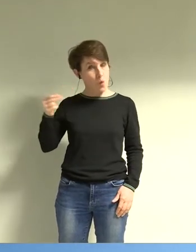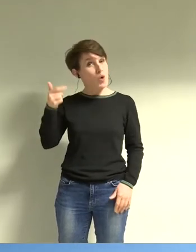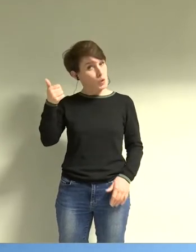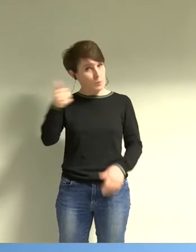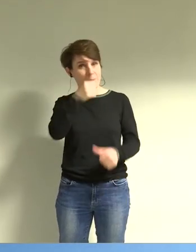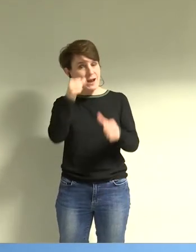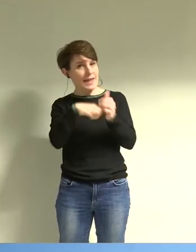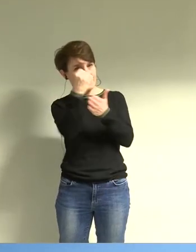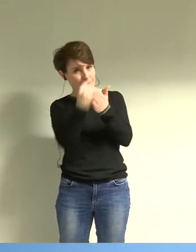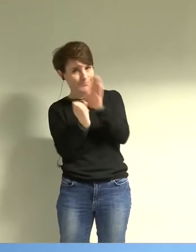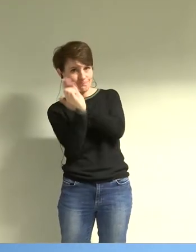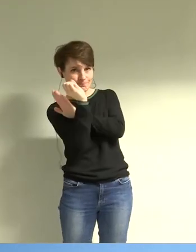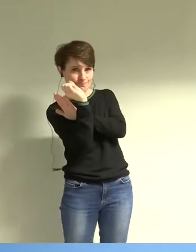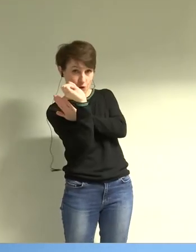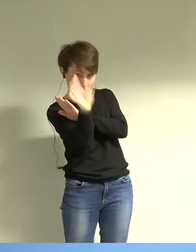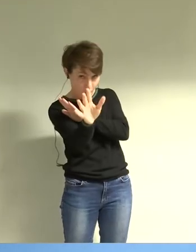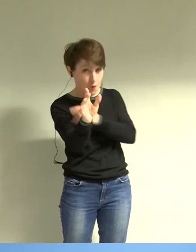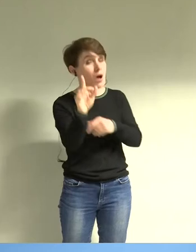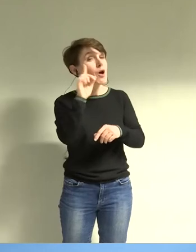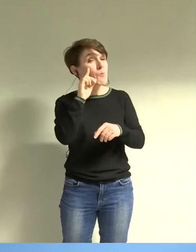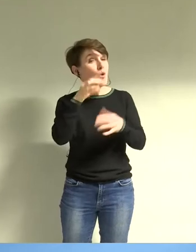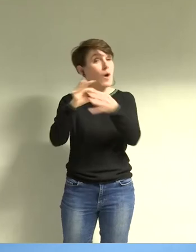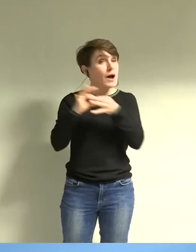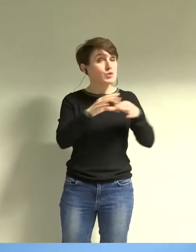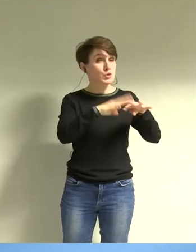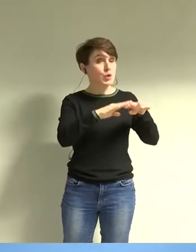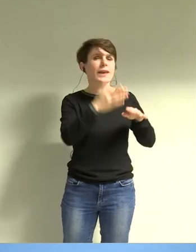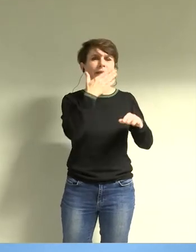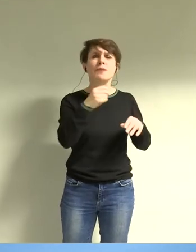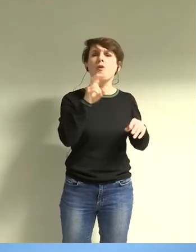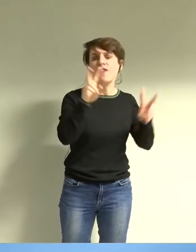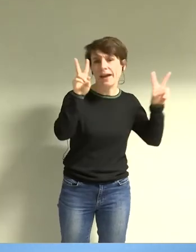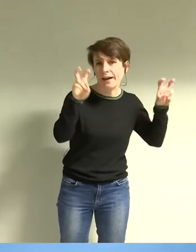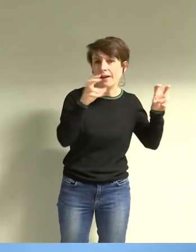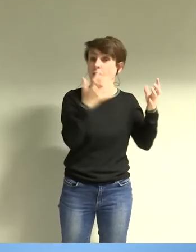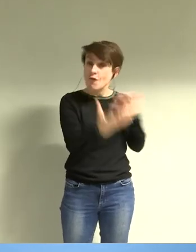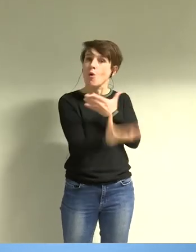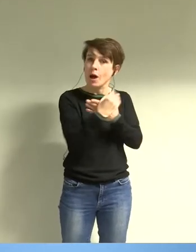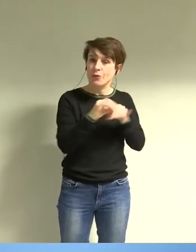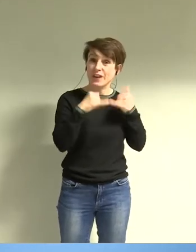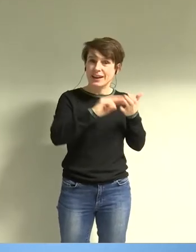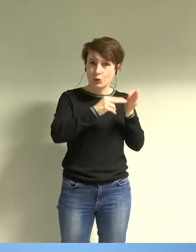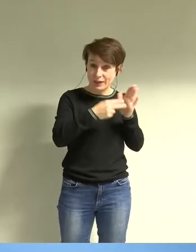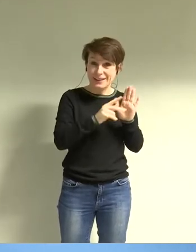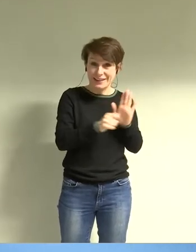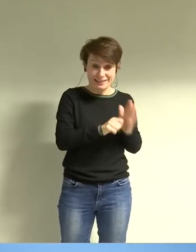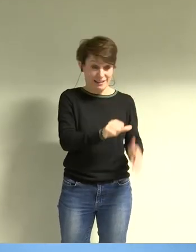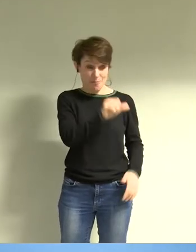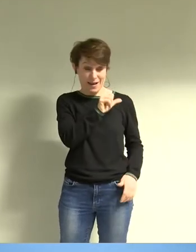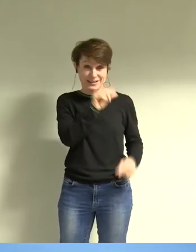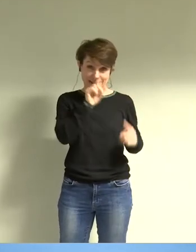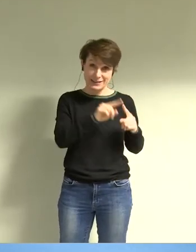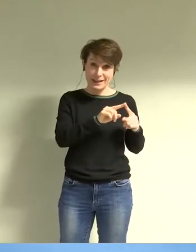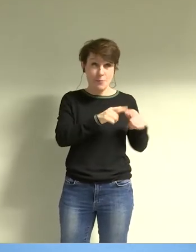de quartier beau vert avait demandé en vain à être associé à une réunion technique qui se tenait le mardi à propos de l'urbanisation du